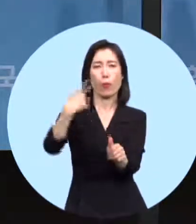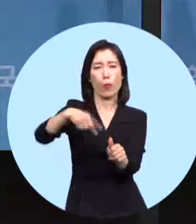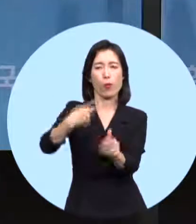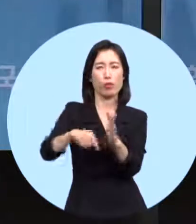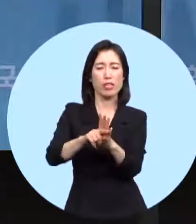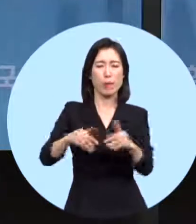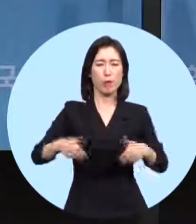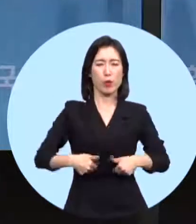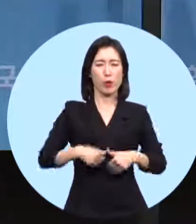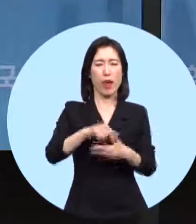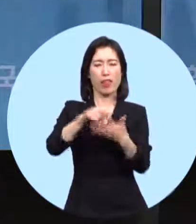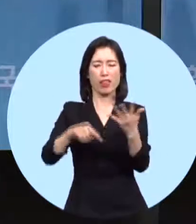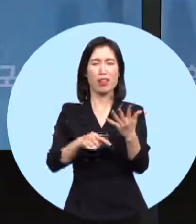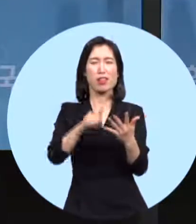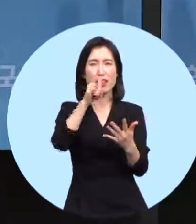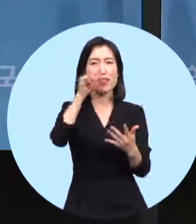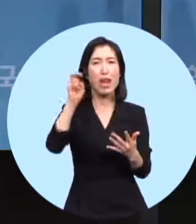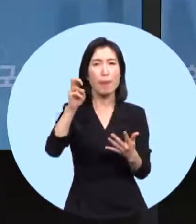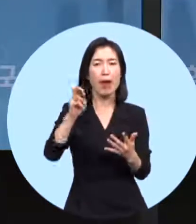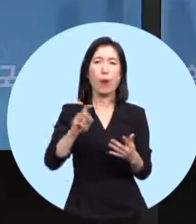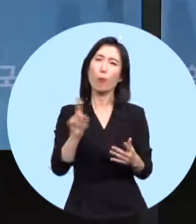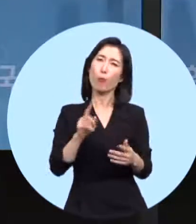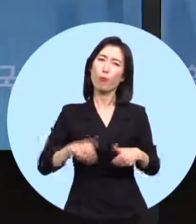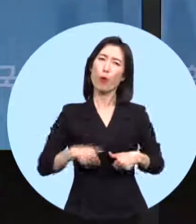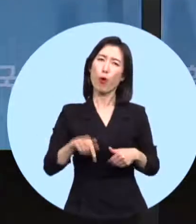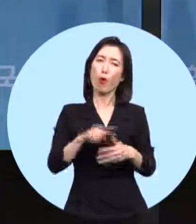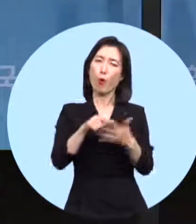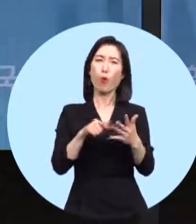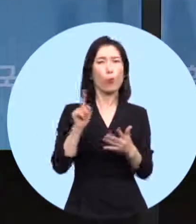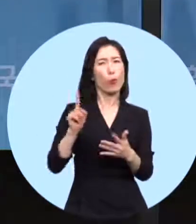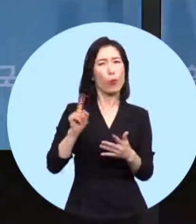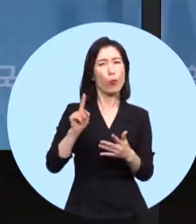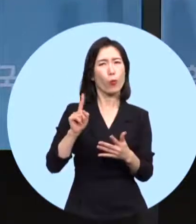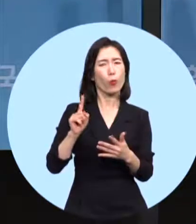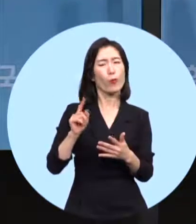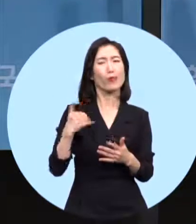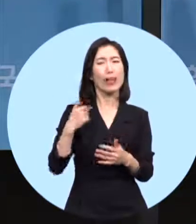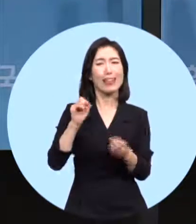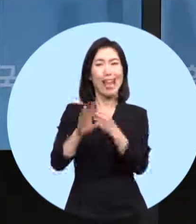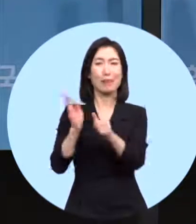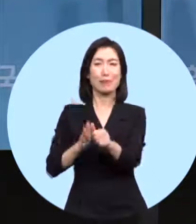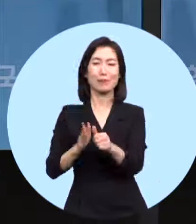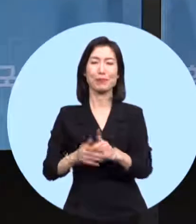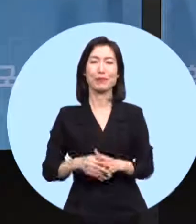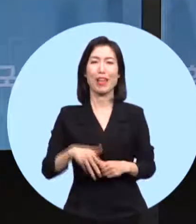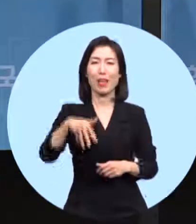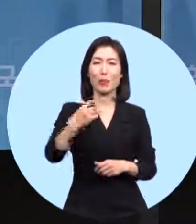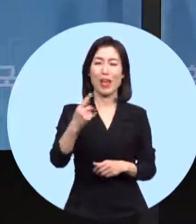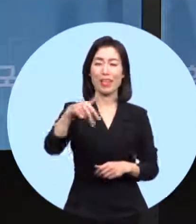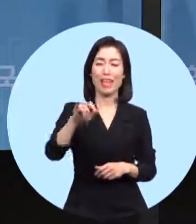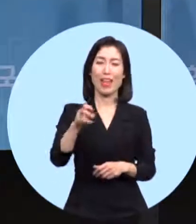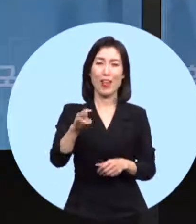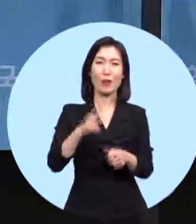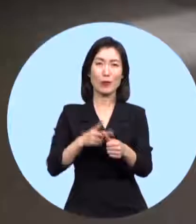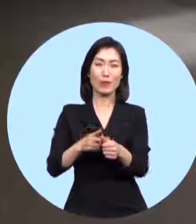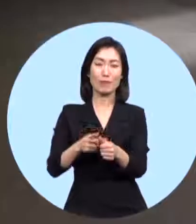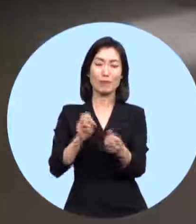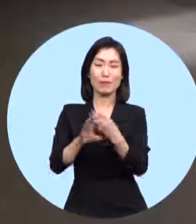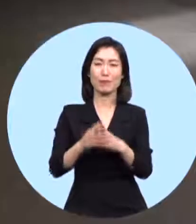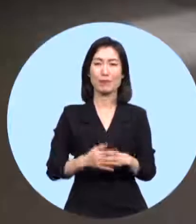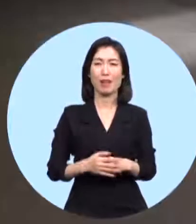위해서는 많은 것들이 필요한데 어떤 것들이 필요할까? 이거에 관해서 우리 최재현 교수님께서 한번 의견 주시죠. 예,